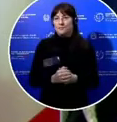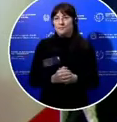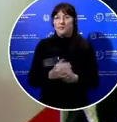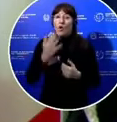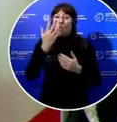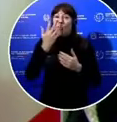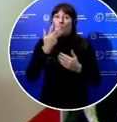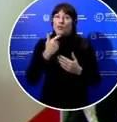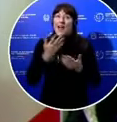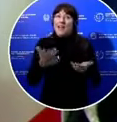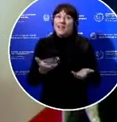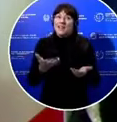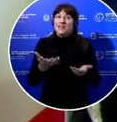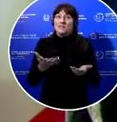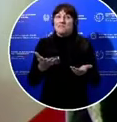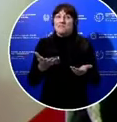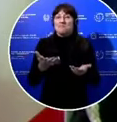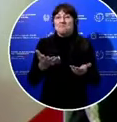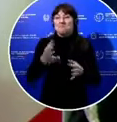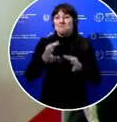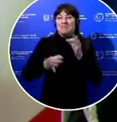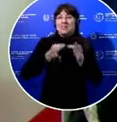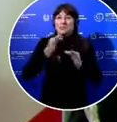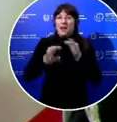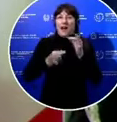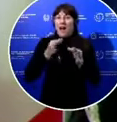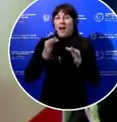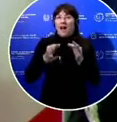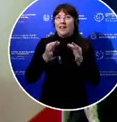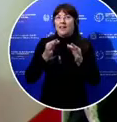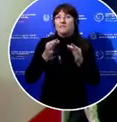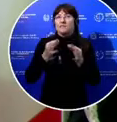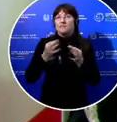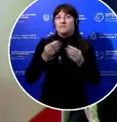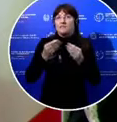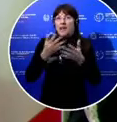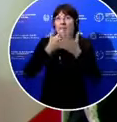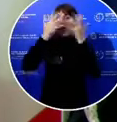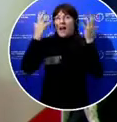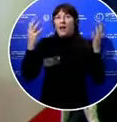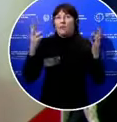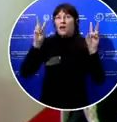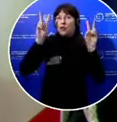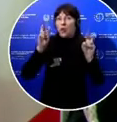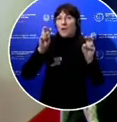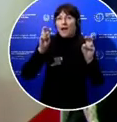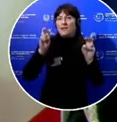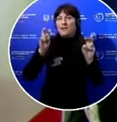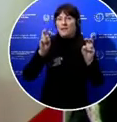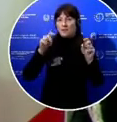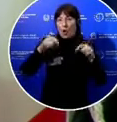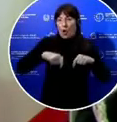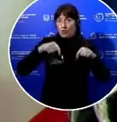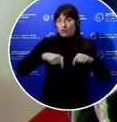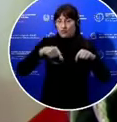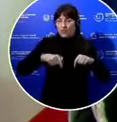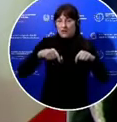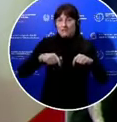Vorrei pormi in ascolto di quanto si rilegge e si prospetta oggi su queste tematiche, anche in nome di tutte quelle esperienze